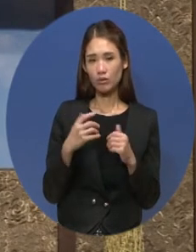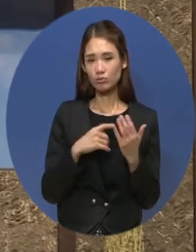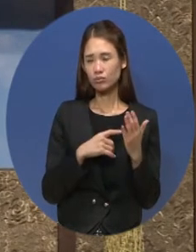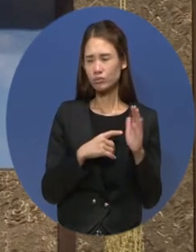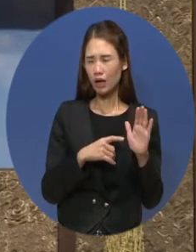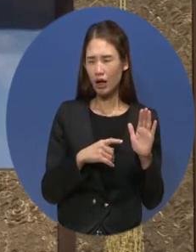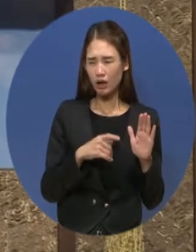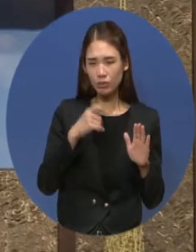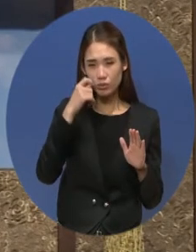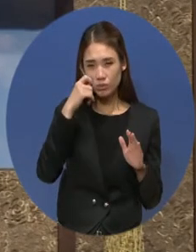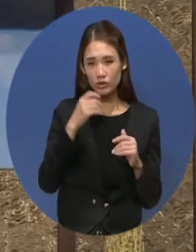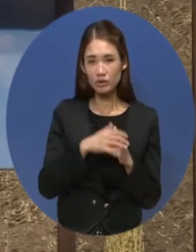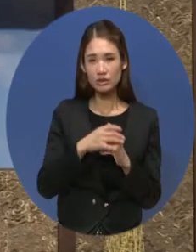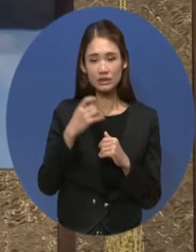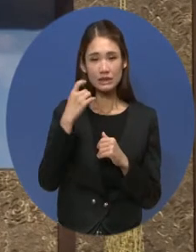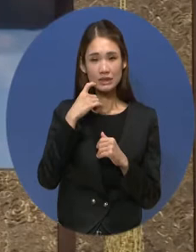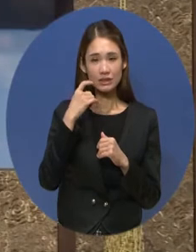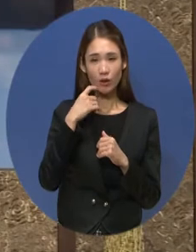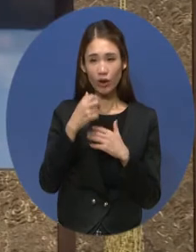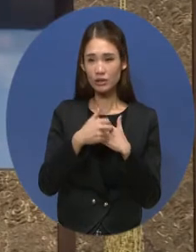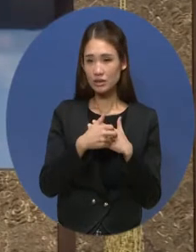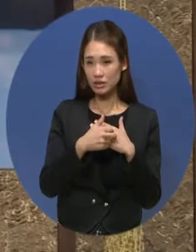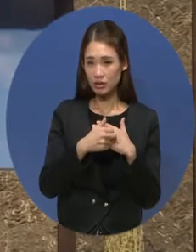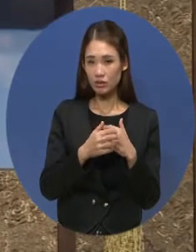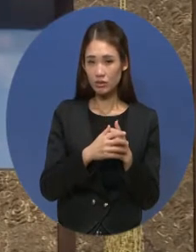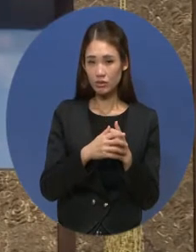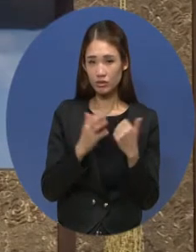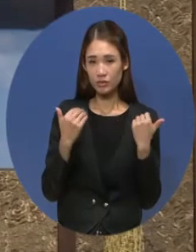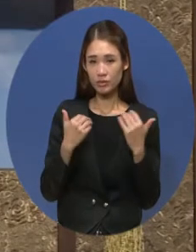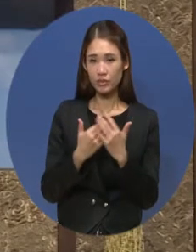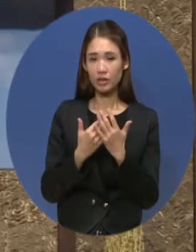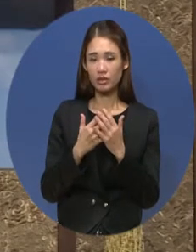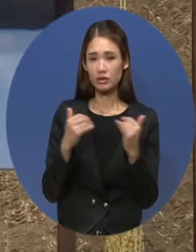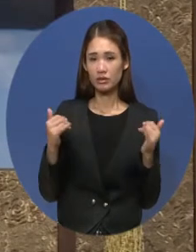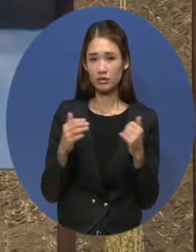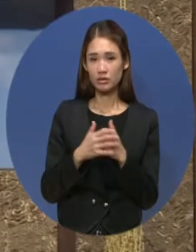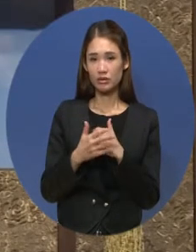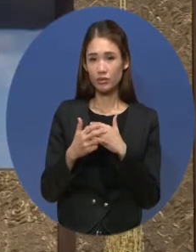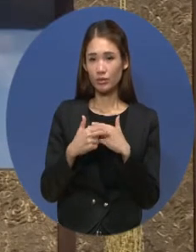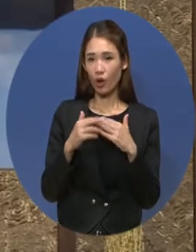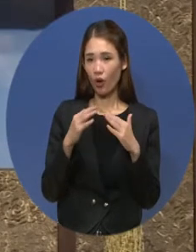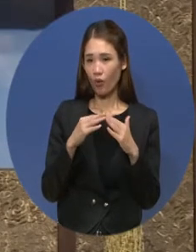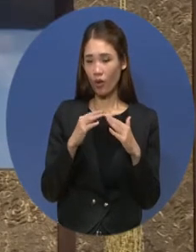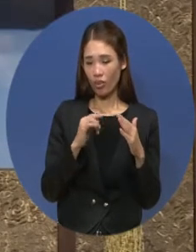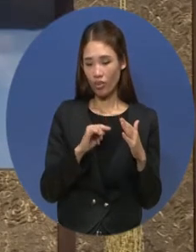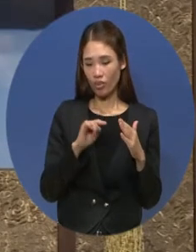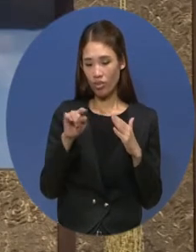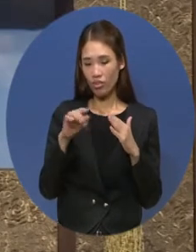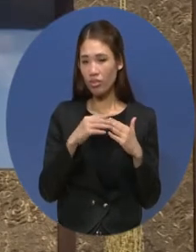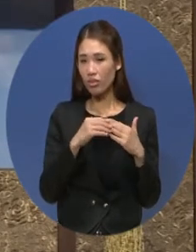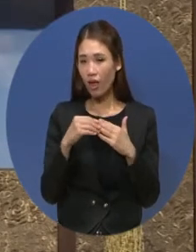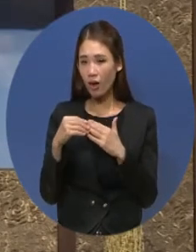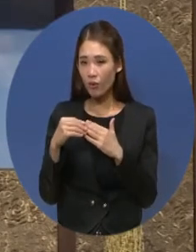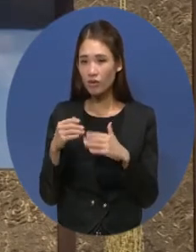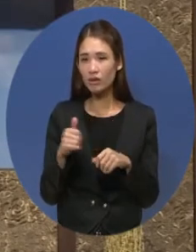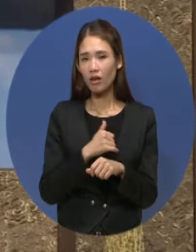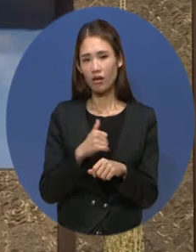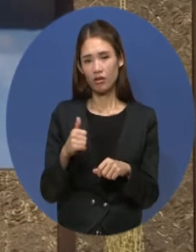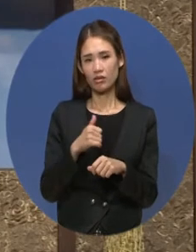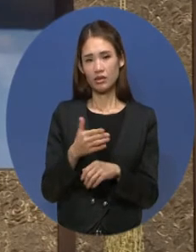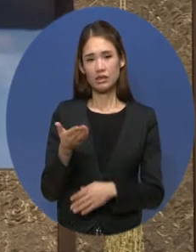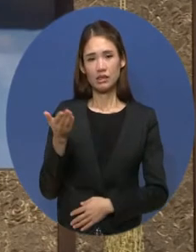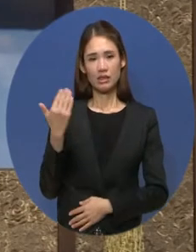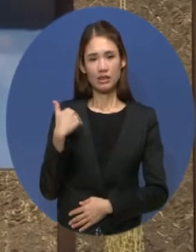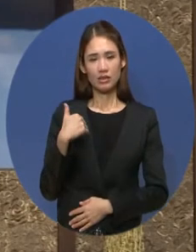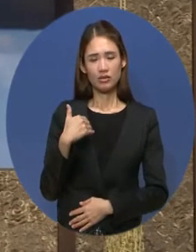못했고 치과진료 라든가 어떤 발달장애 인들을 병원에 데려가 한다는거 자체가 사실상 그 이전에는